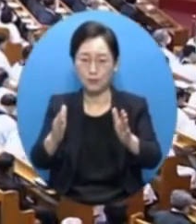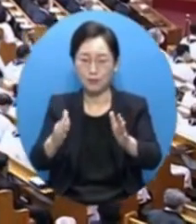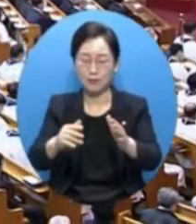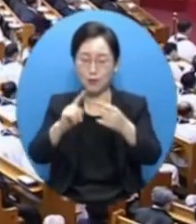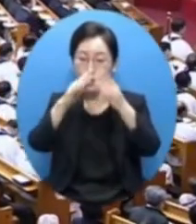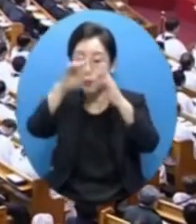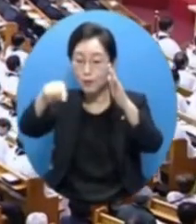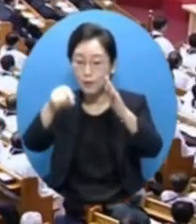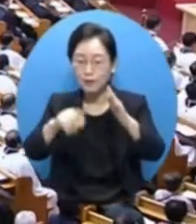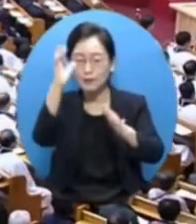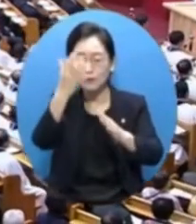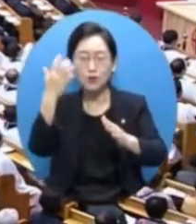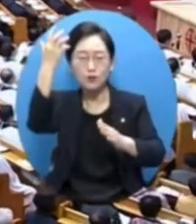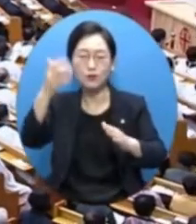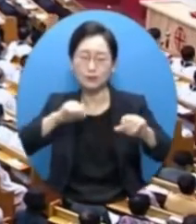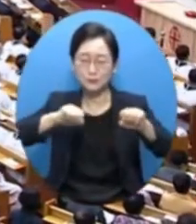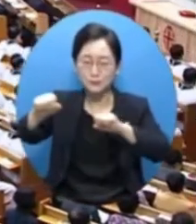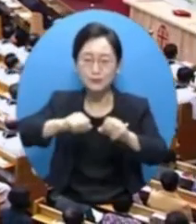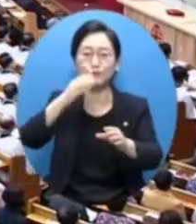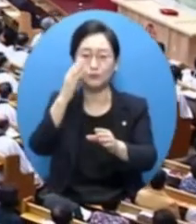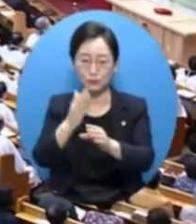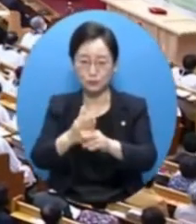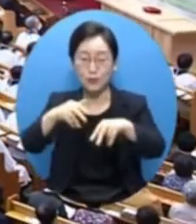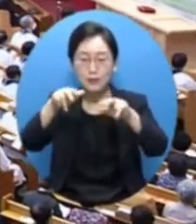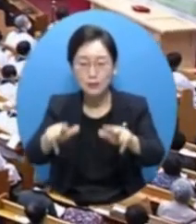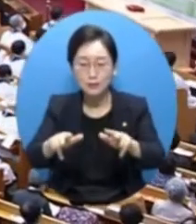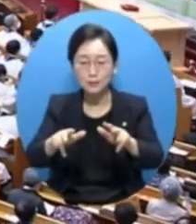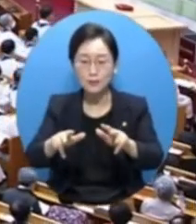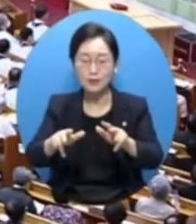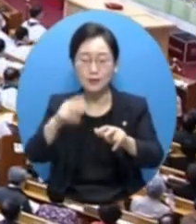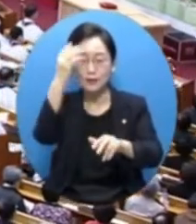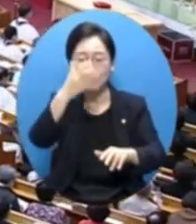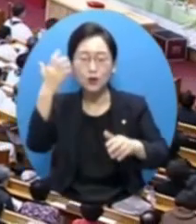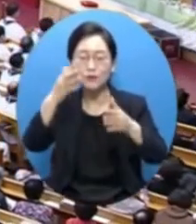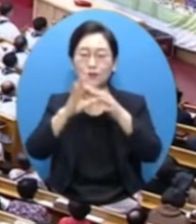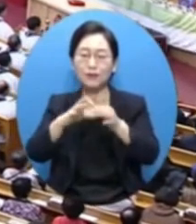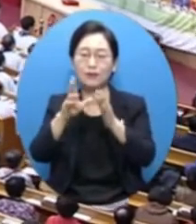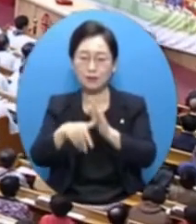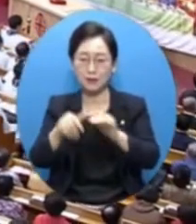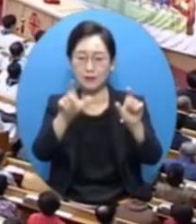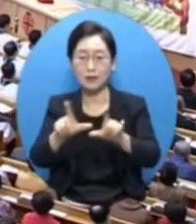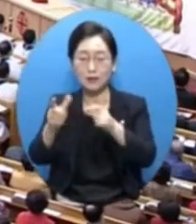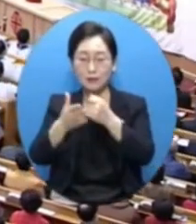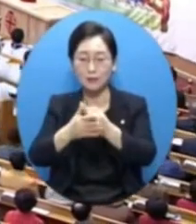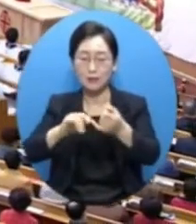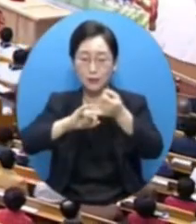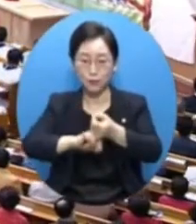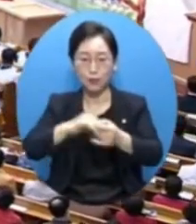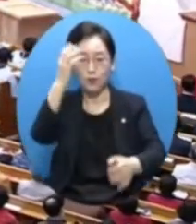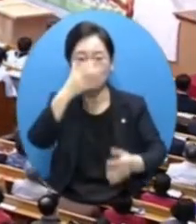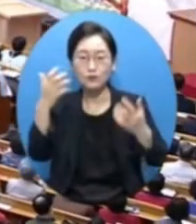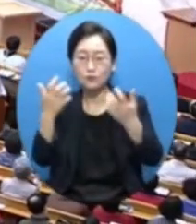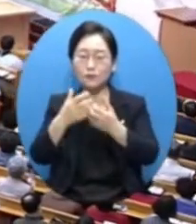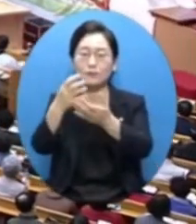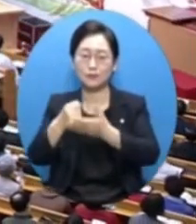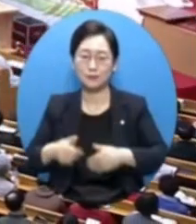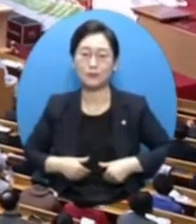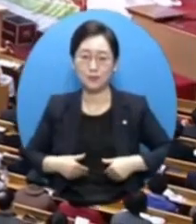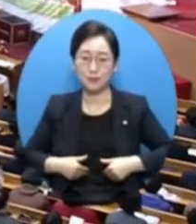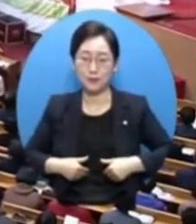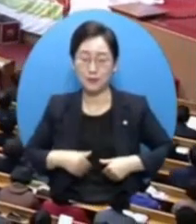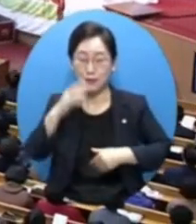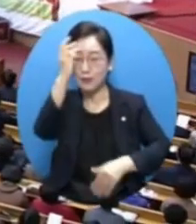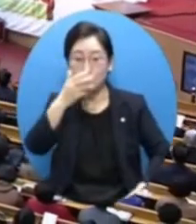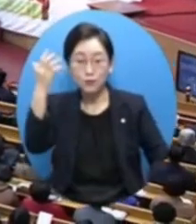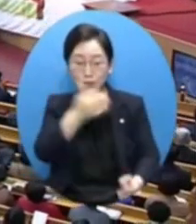것입니다. 우리 지금 성령의 시대에 살고 있습니다. 우리는 반드시 성령의 충만함을 받아야 됩니다. 성령의 능력 없이 우리는 이 문제만의